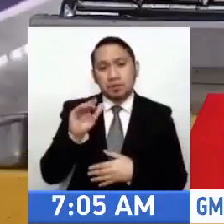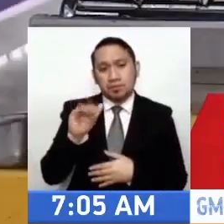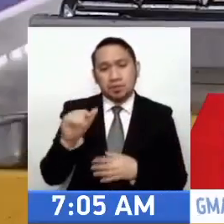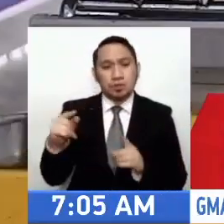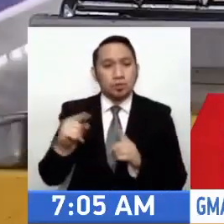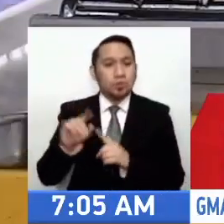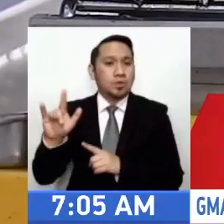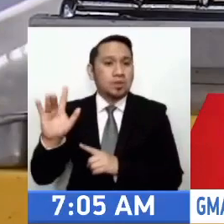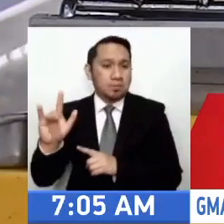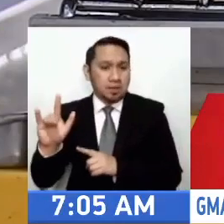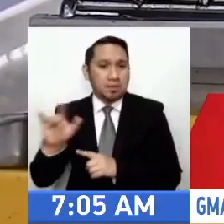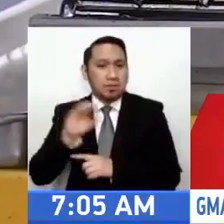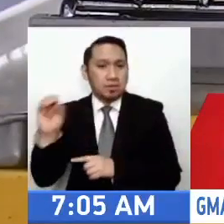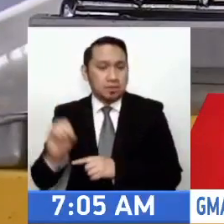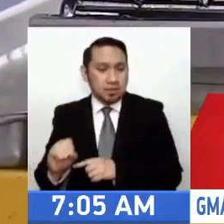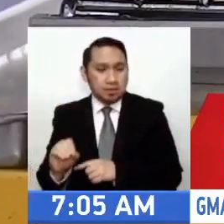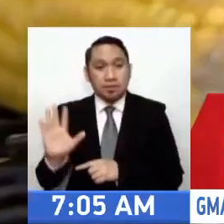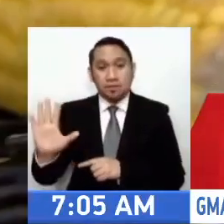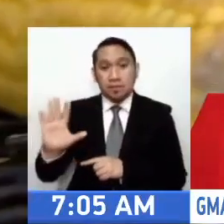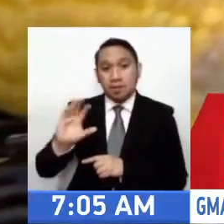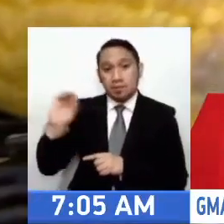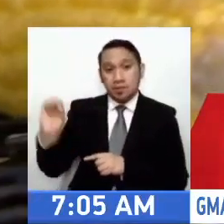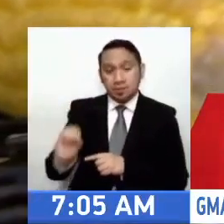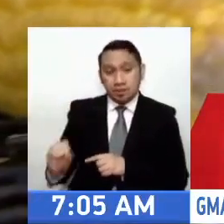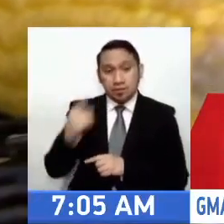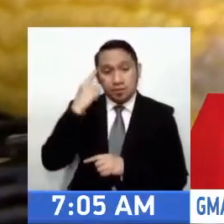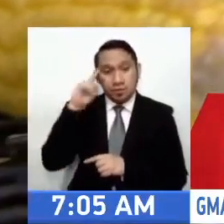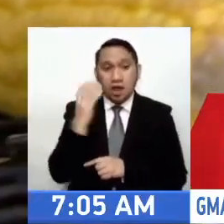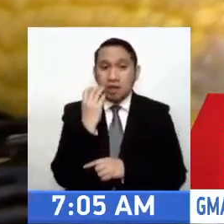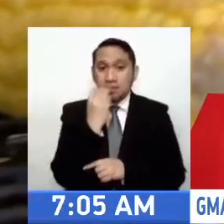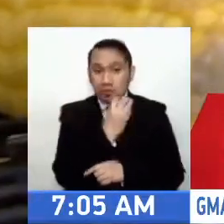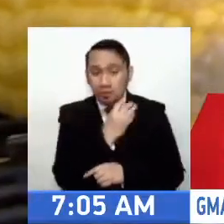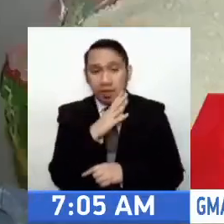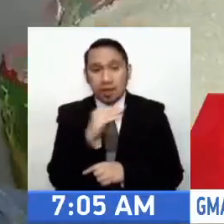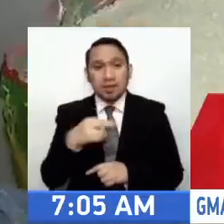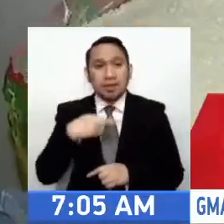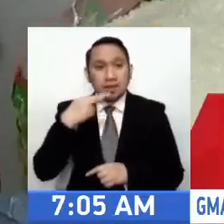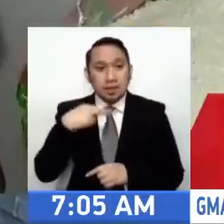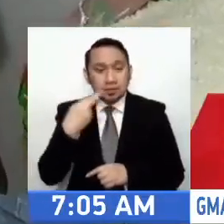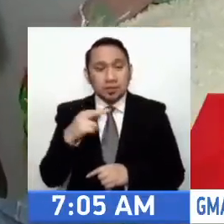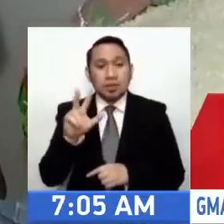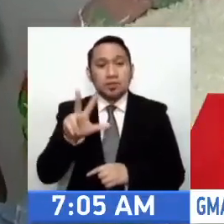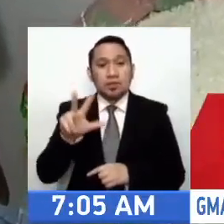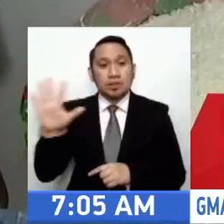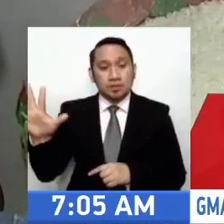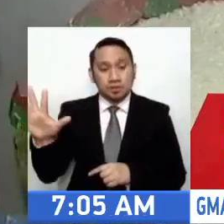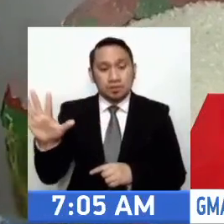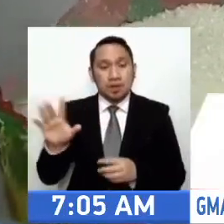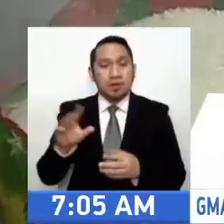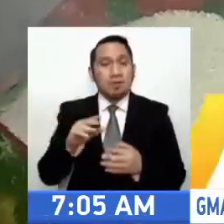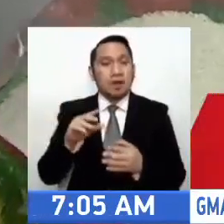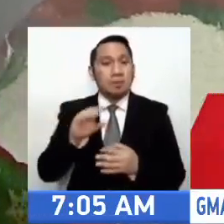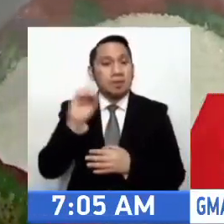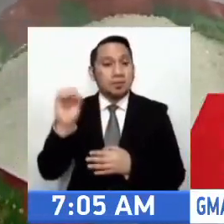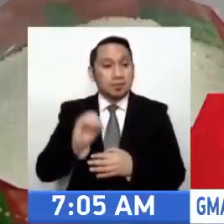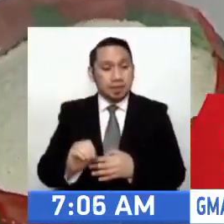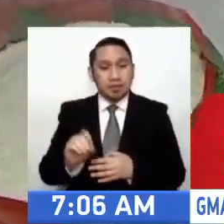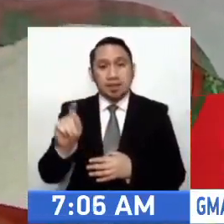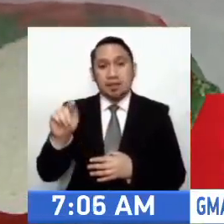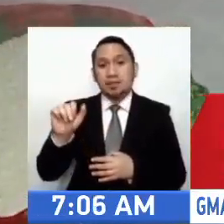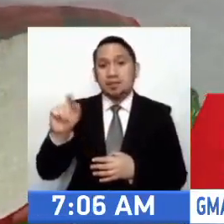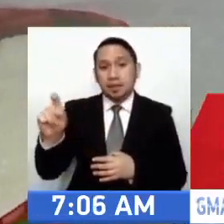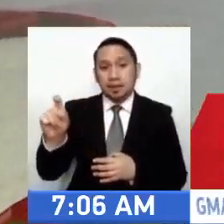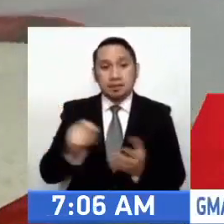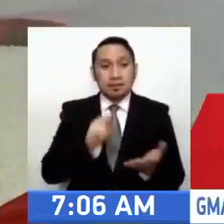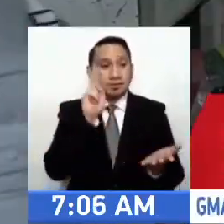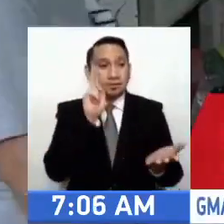hanggang 15% naman para sa mais, habang ang bigas naman ay nasa 35% ang tax. Inalmahan naman ng grupong Sinag ang nasabing